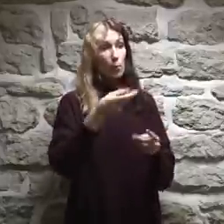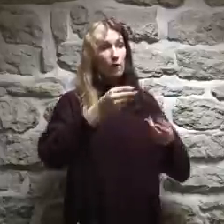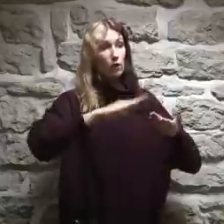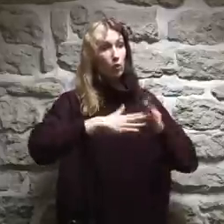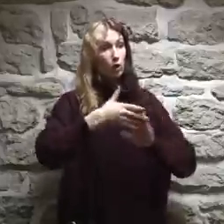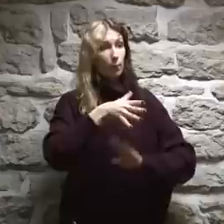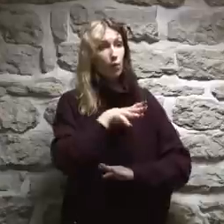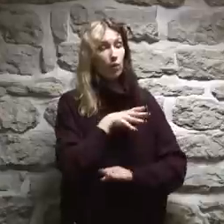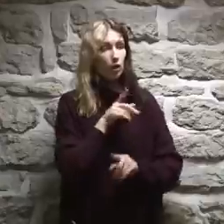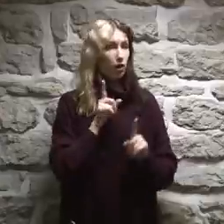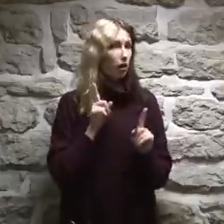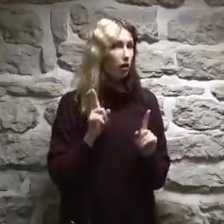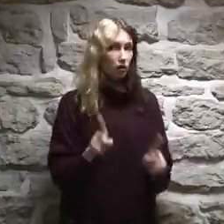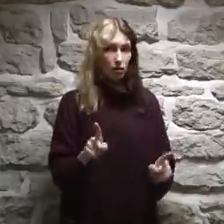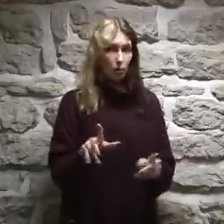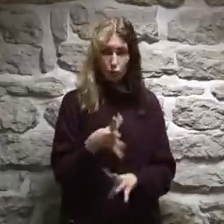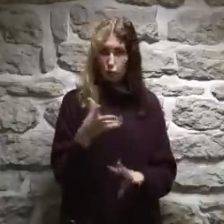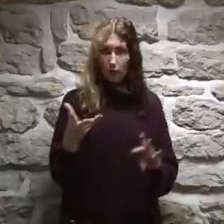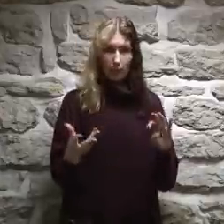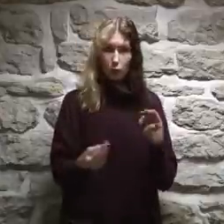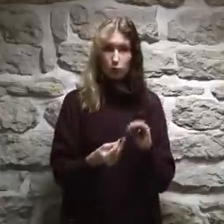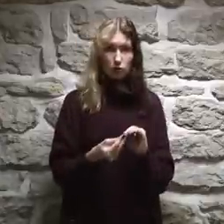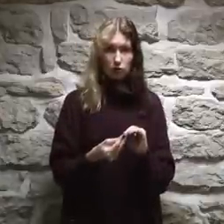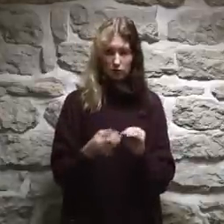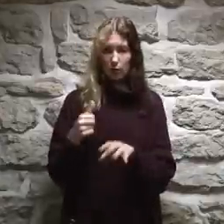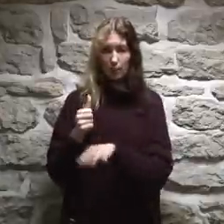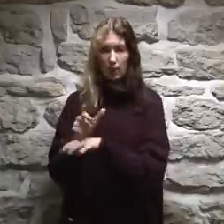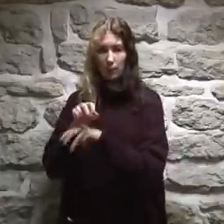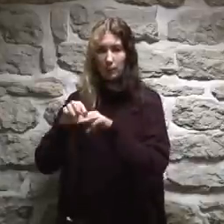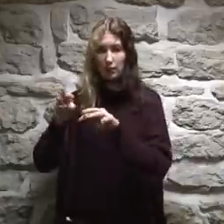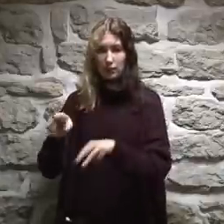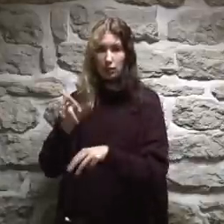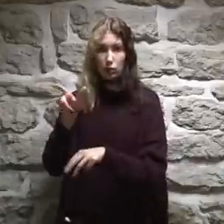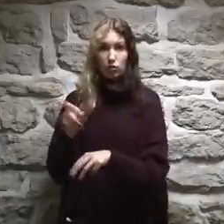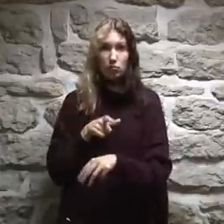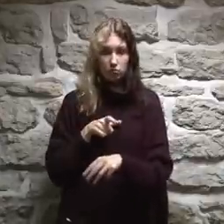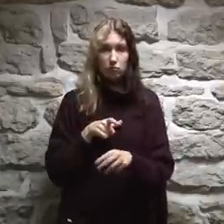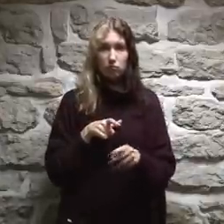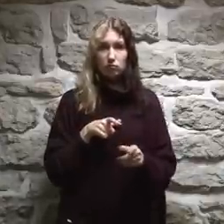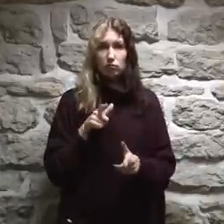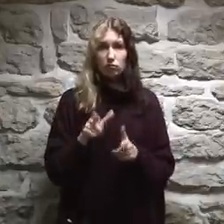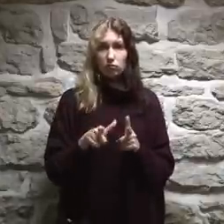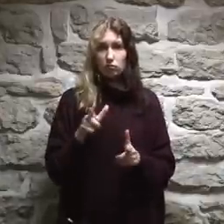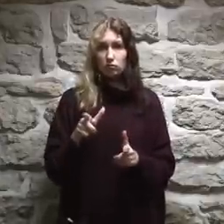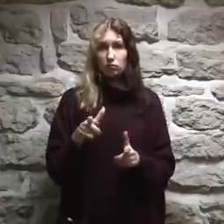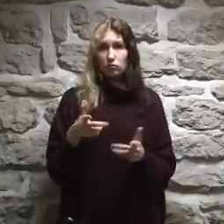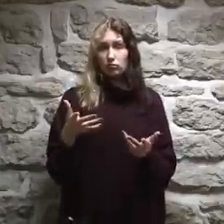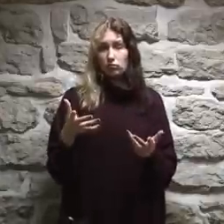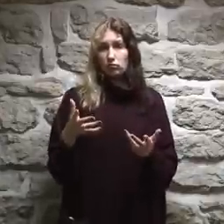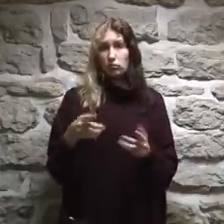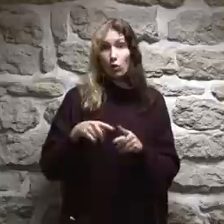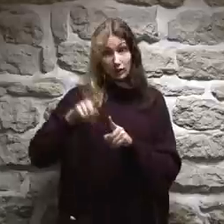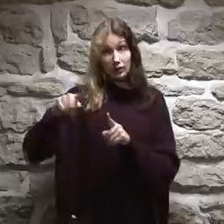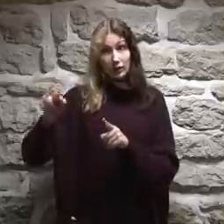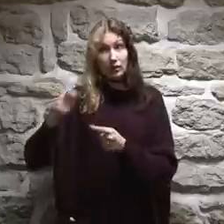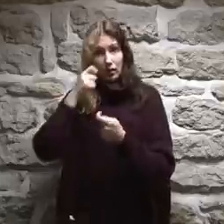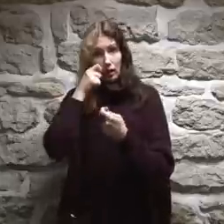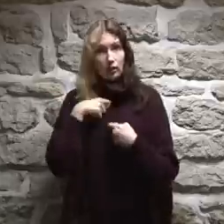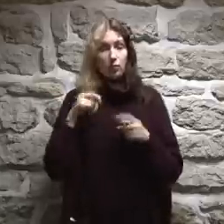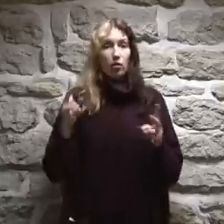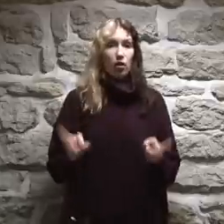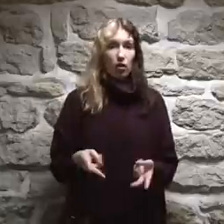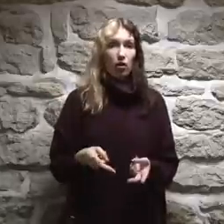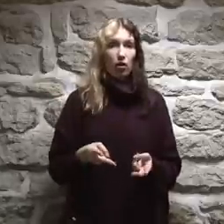aga tulemus, nagu peaminister ütleb, on see, et tegelikult, ja nagu näitab ka statistika,